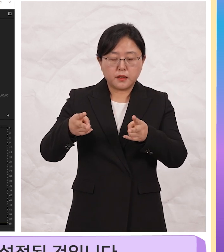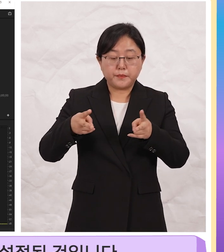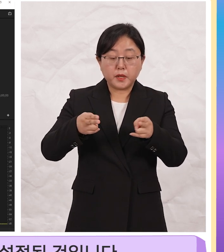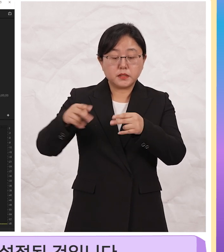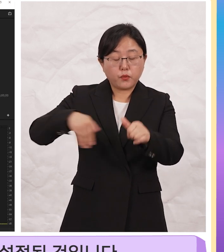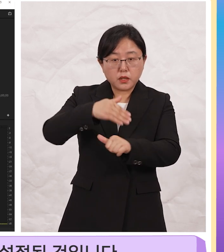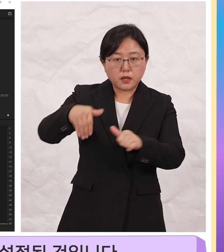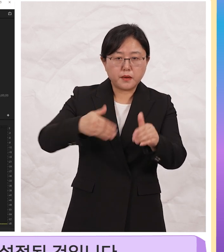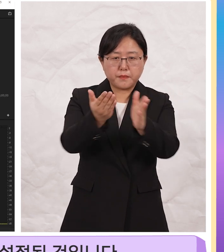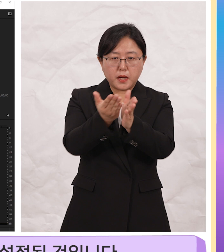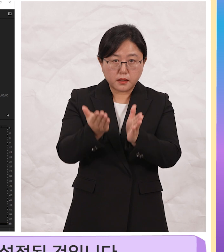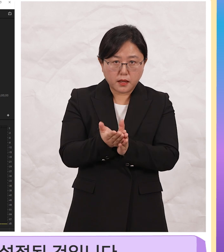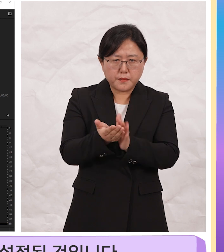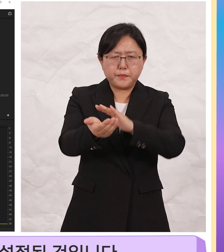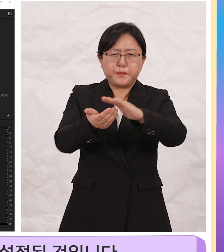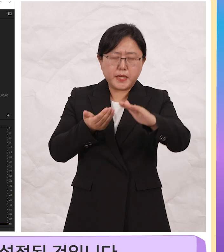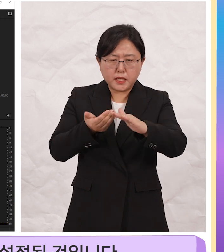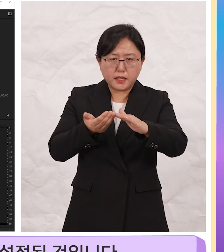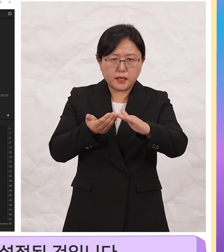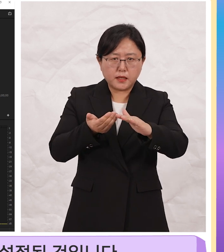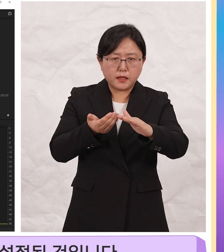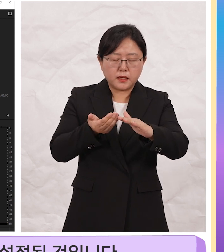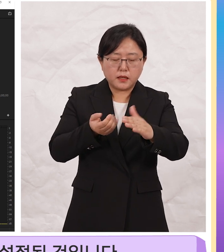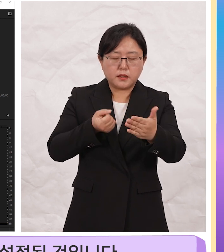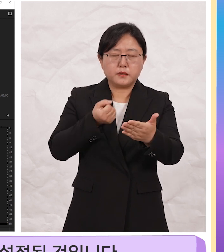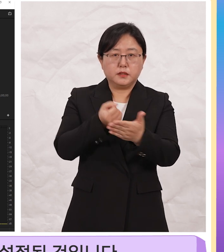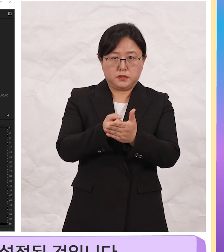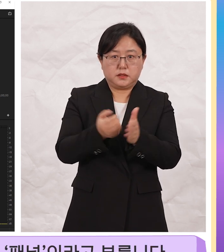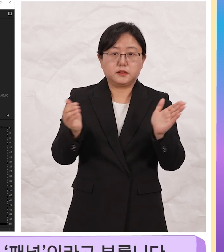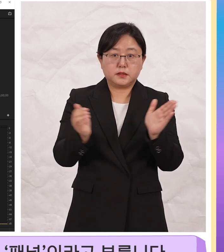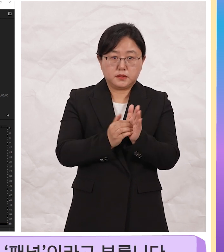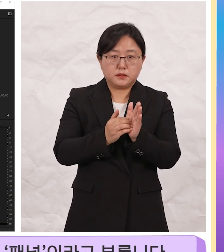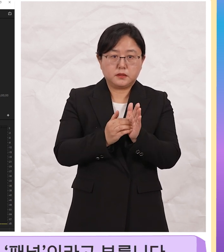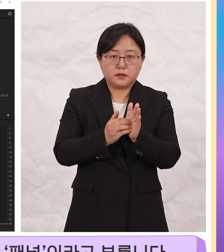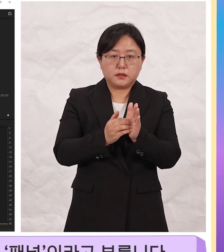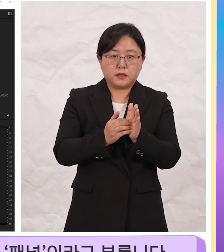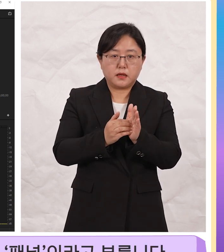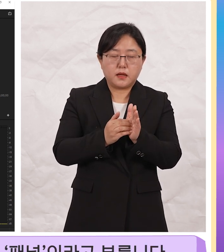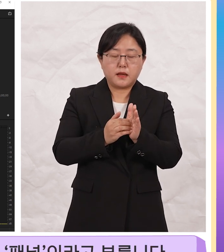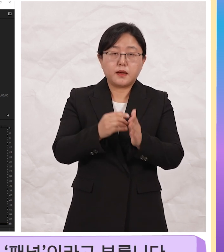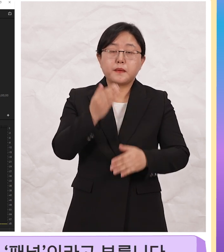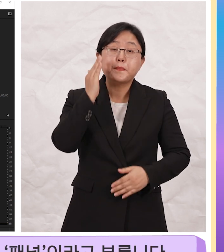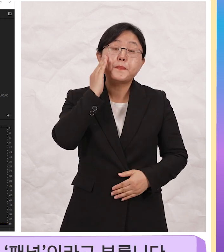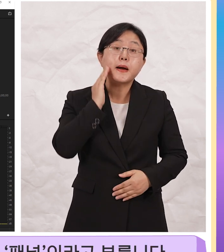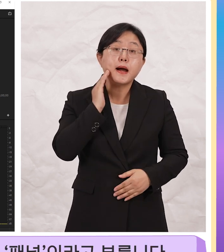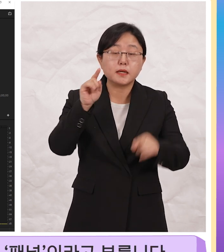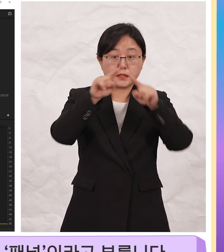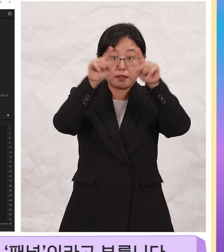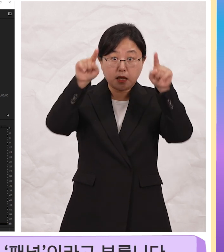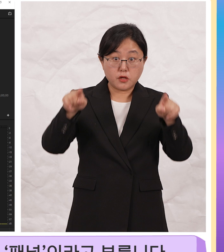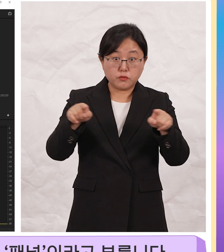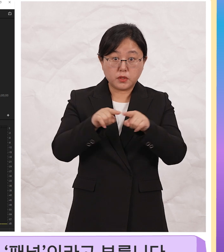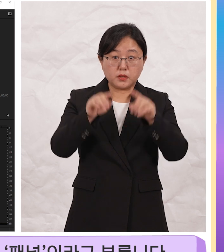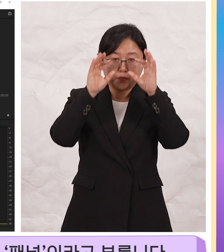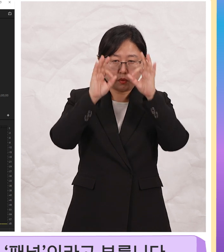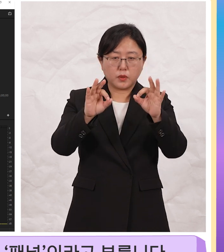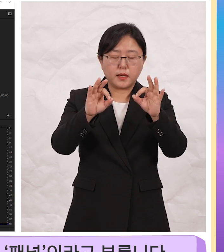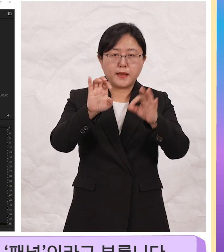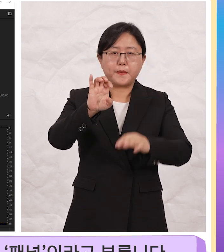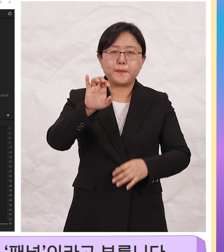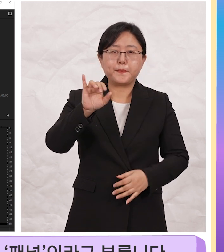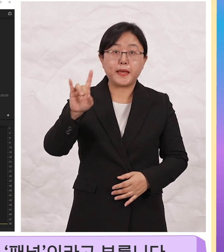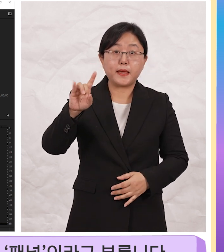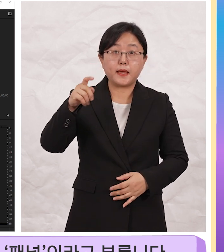편집 환경에 맞게 미리 레이아웃이 설정된 것입니다. 작업 영역 아래에 파란색 테두리가 되어 있는